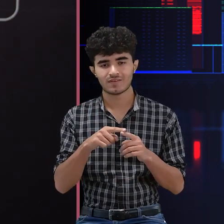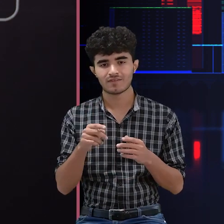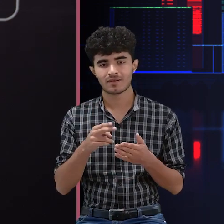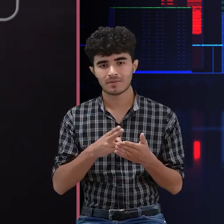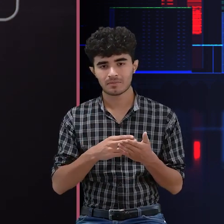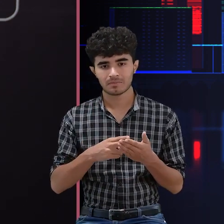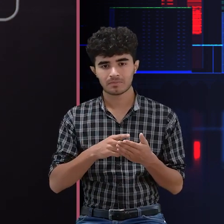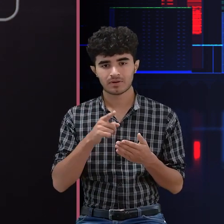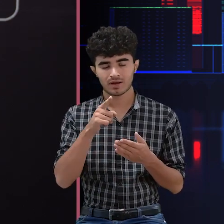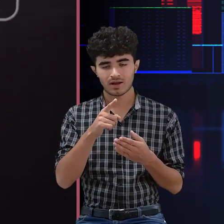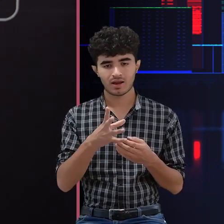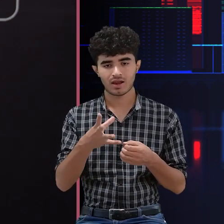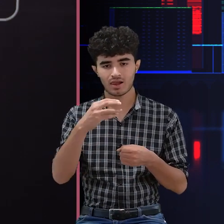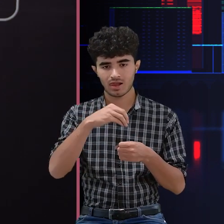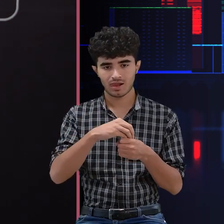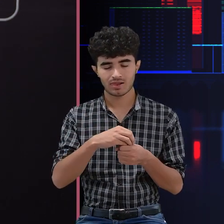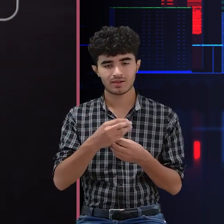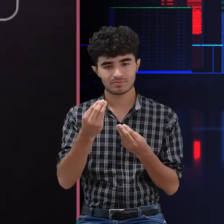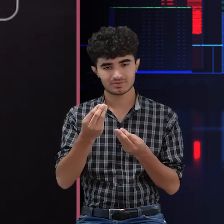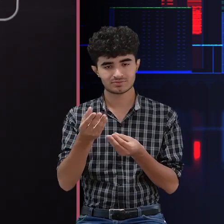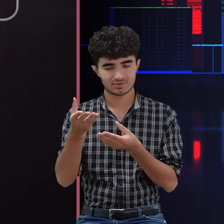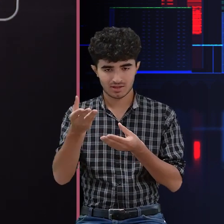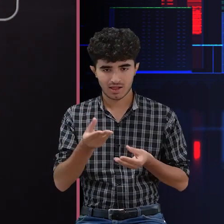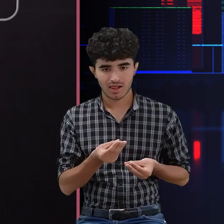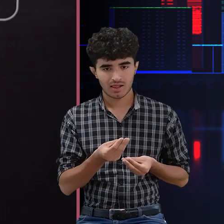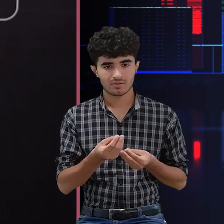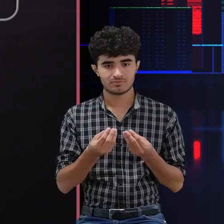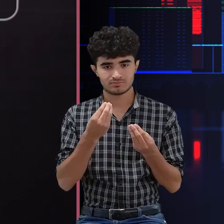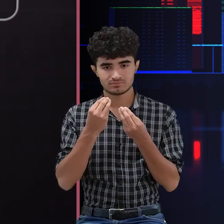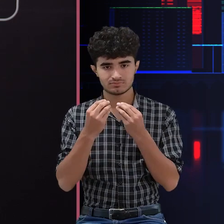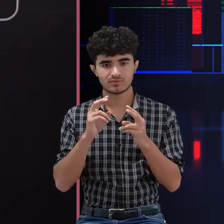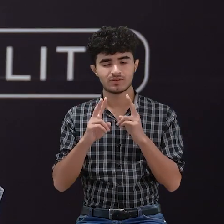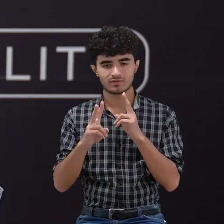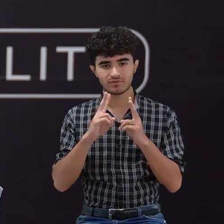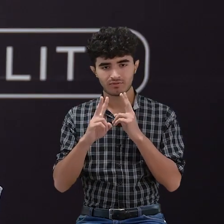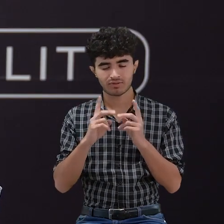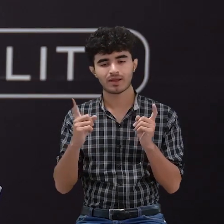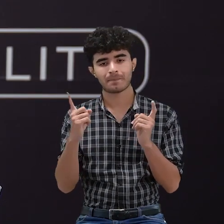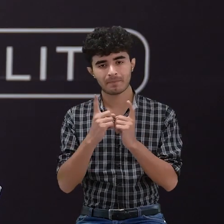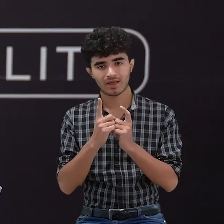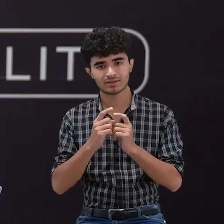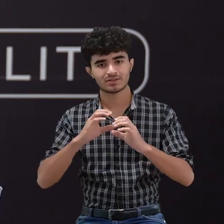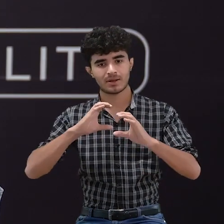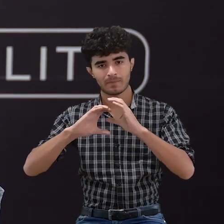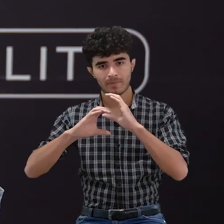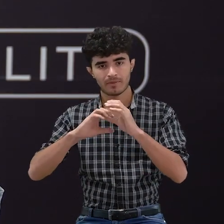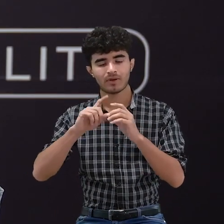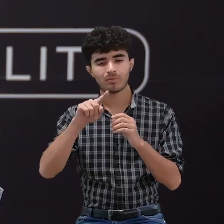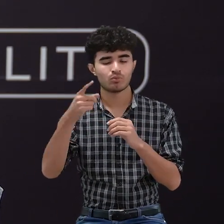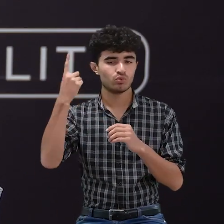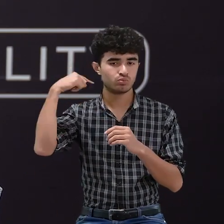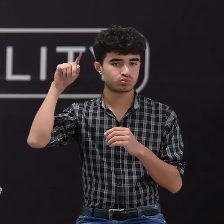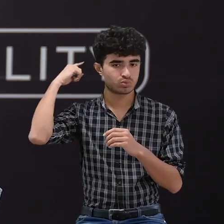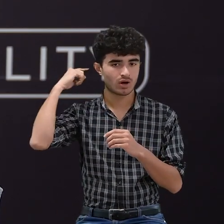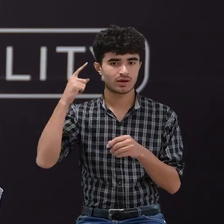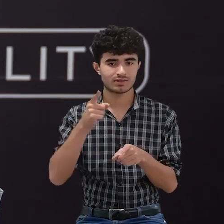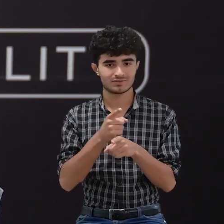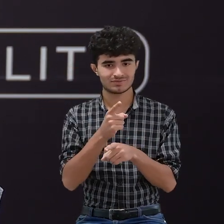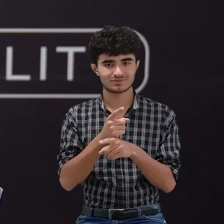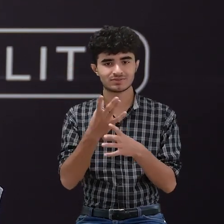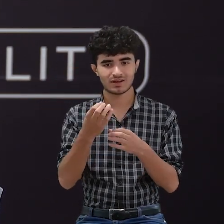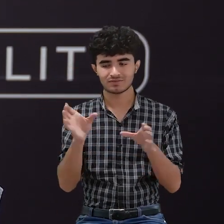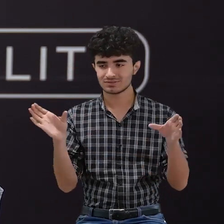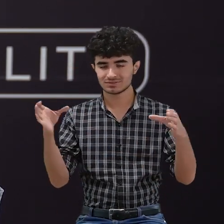پہ آئیے، کسی نمائش کی افتتاح کیجئے، آپ آگے افطاری کے لیے بھی آ